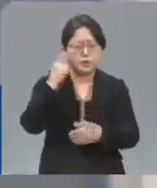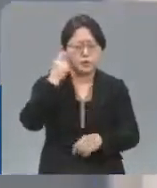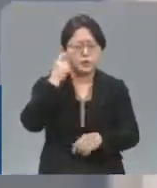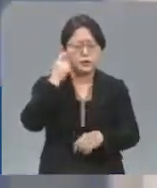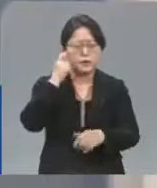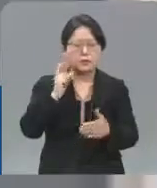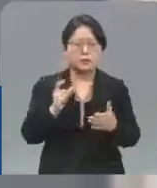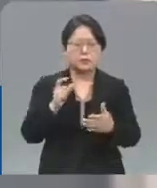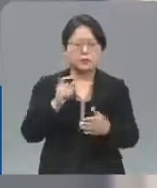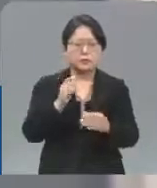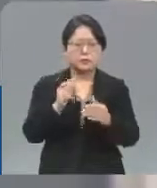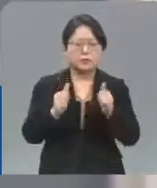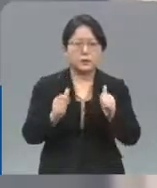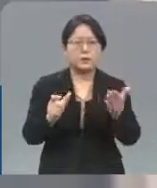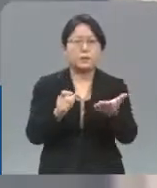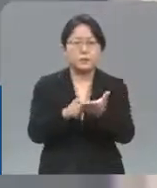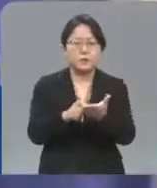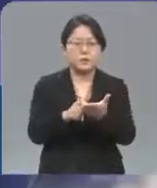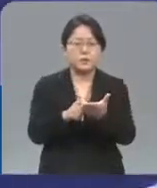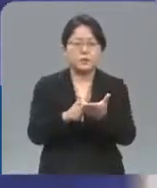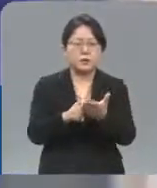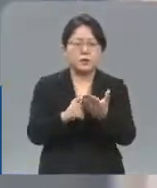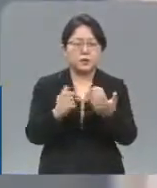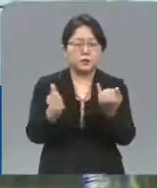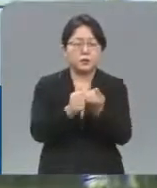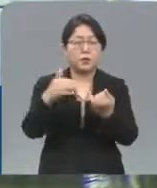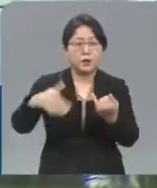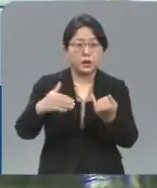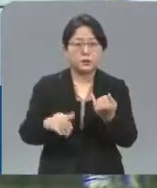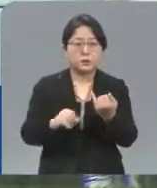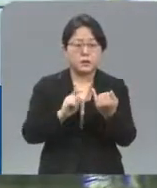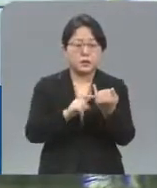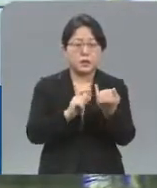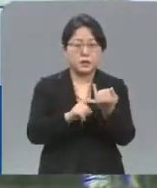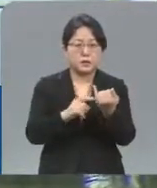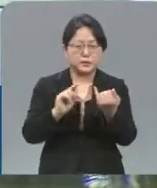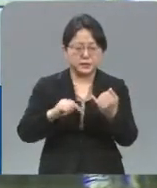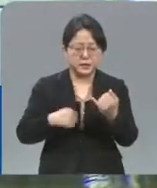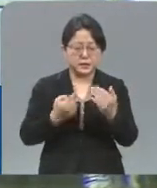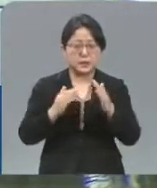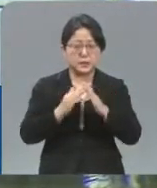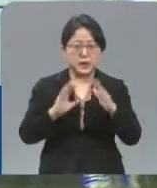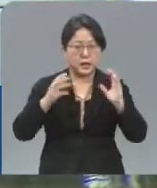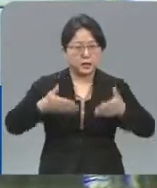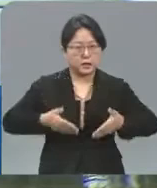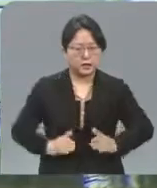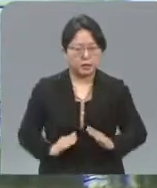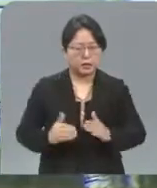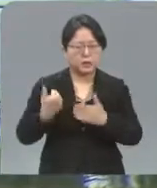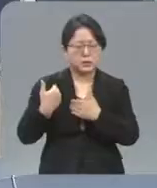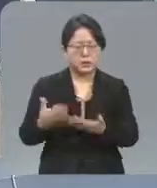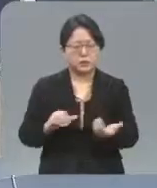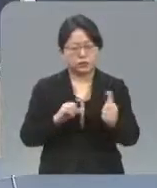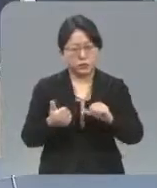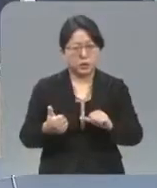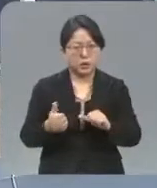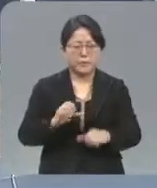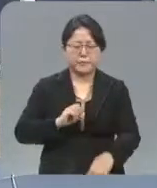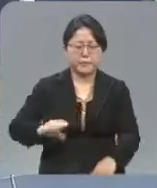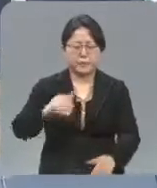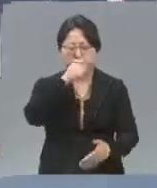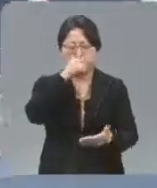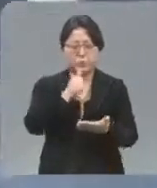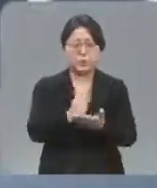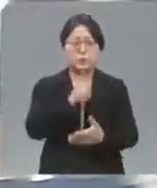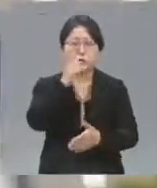등을 고려했다고 밝혔습니다. 미혼인 A씨는 지난해 5월 자신의 집에서 아기를 출산한 뒤 방치해 숨지게 하고 유기한